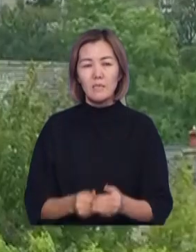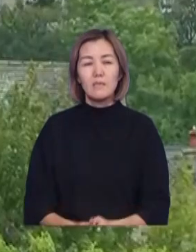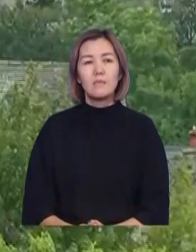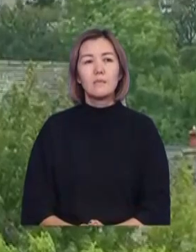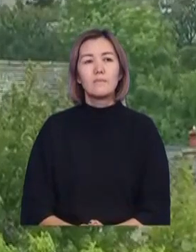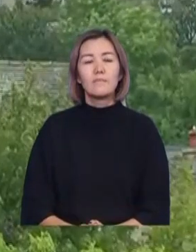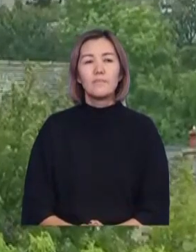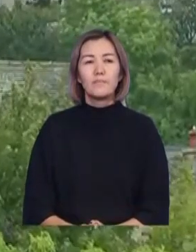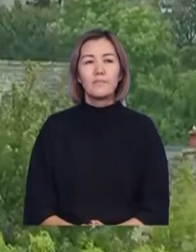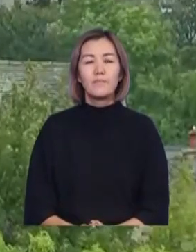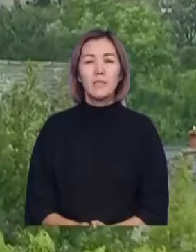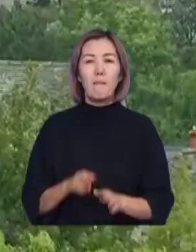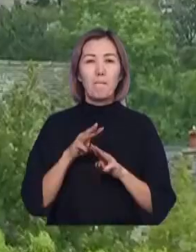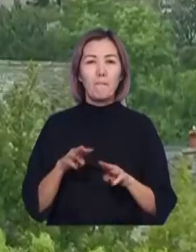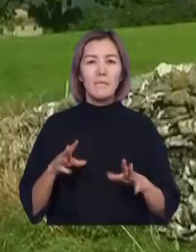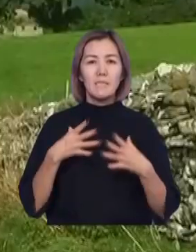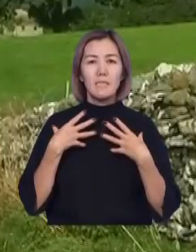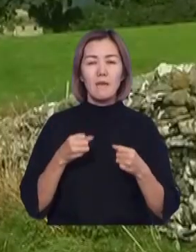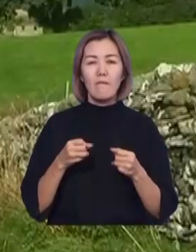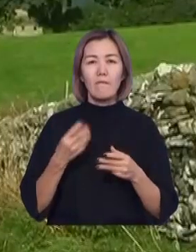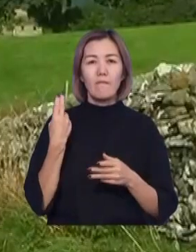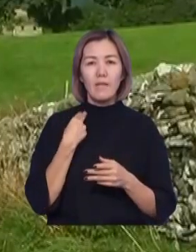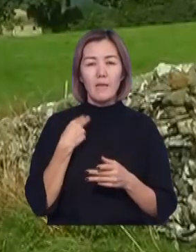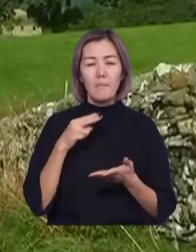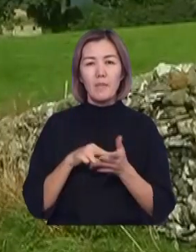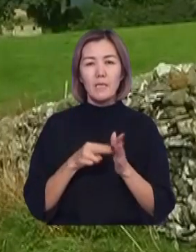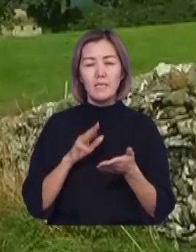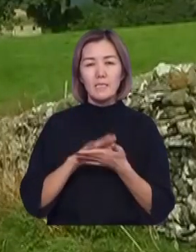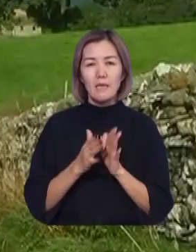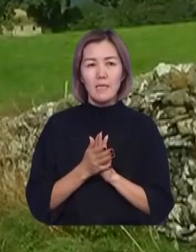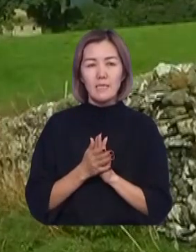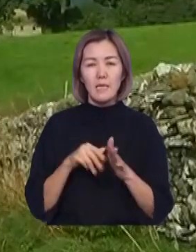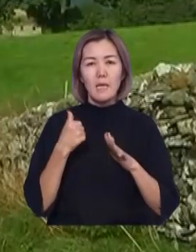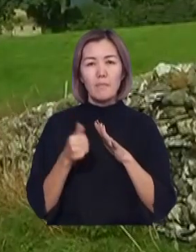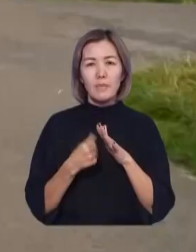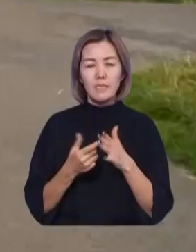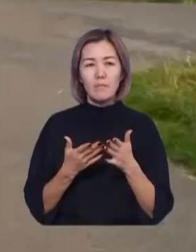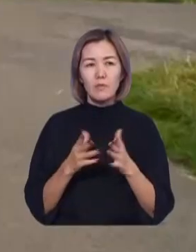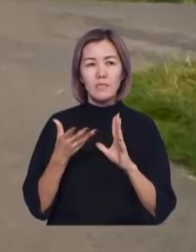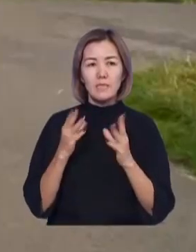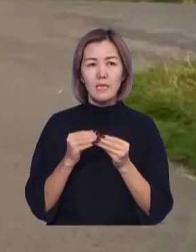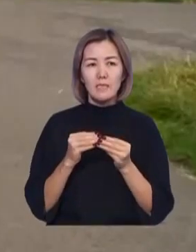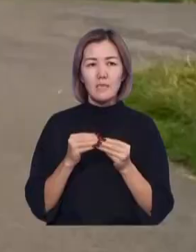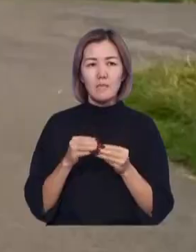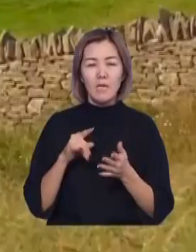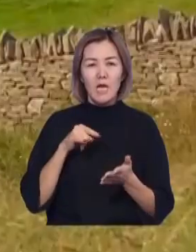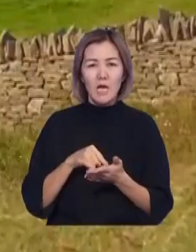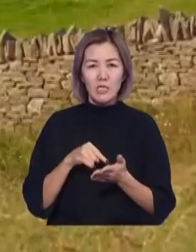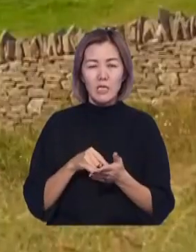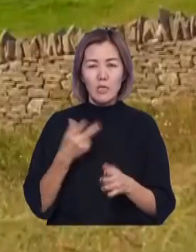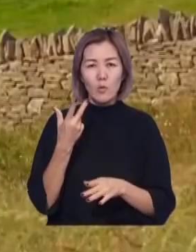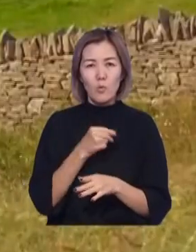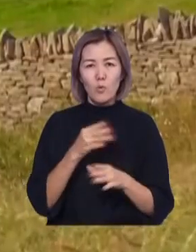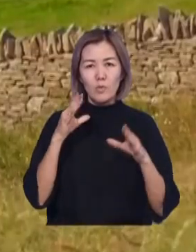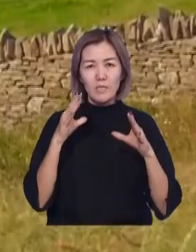фунтов Минздрав Британии обнародовал планы согласно которым безработным с диагнозом ожирения предложат уколы для